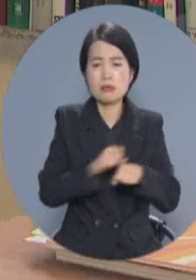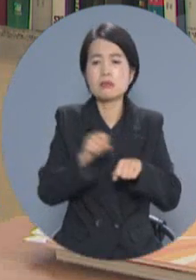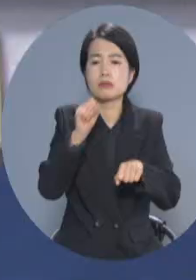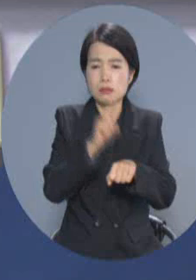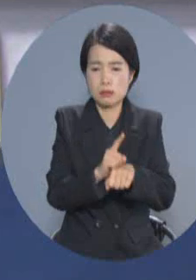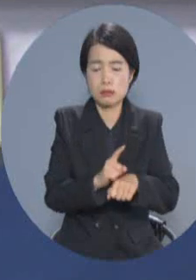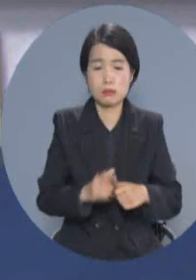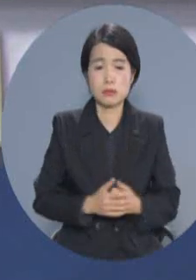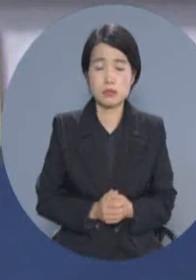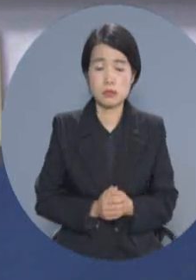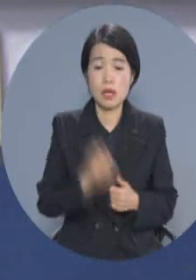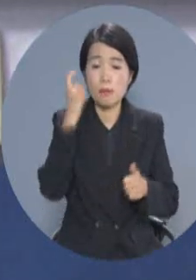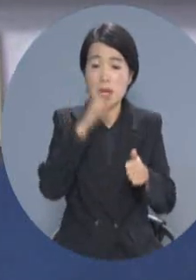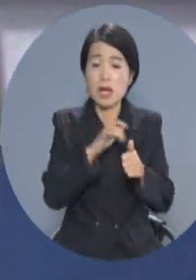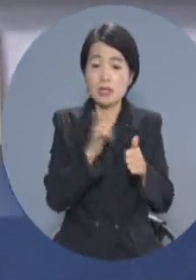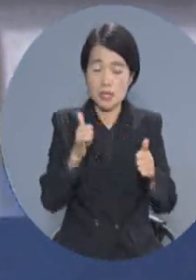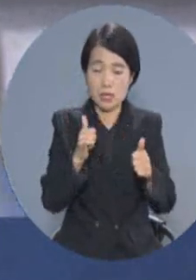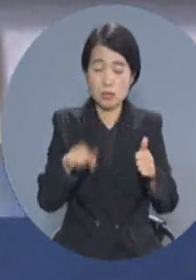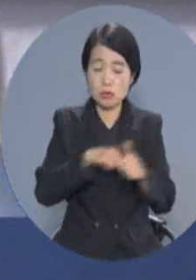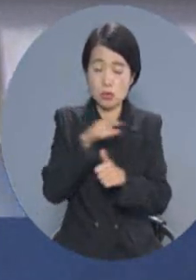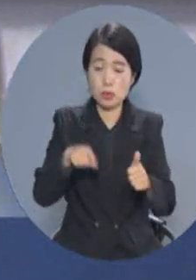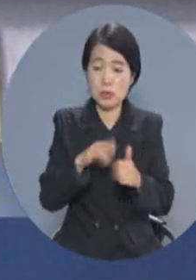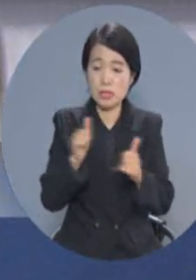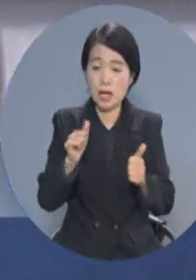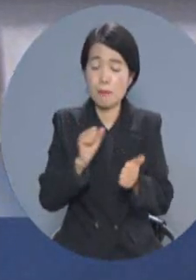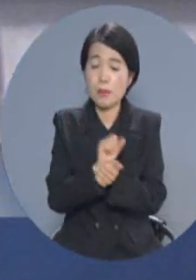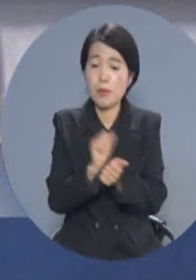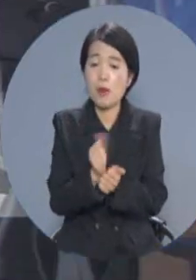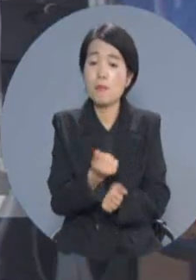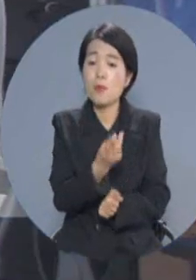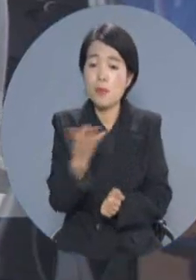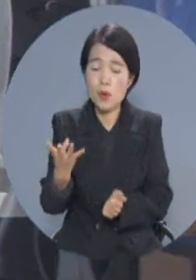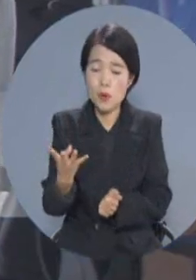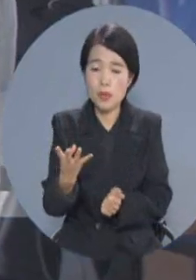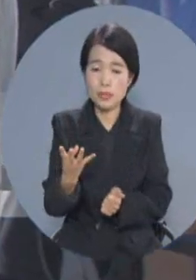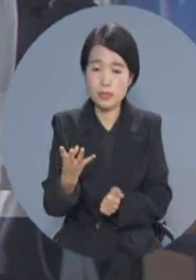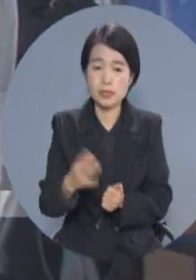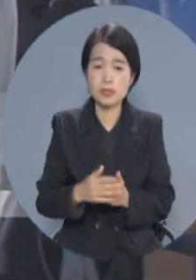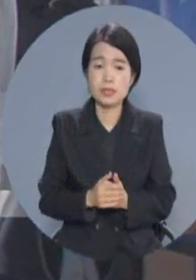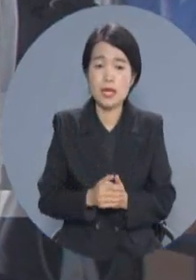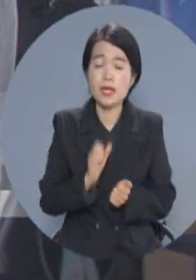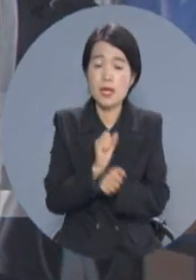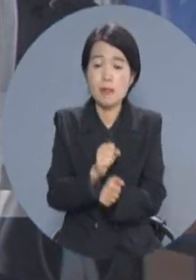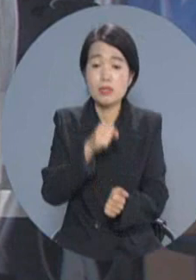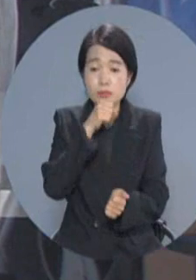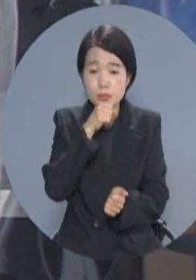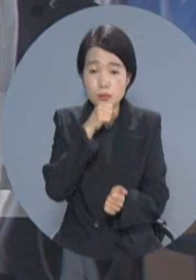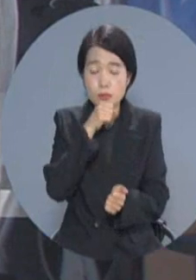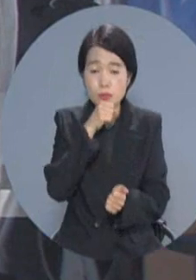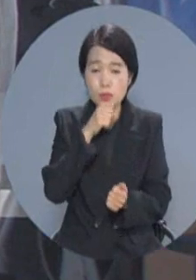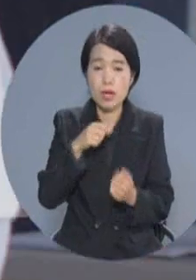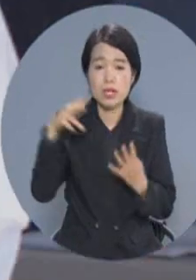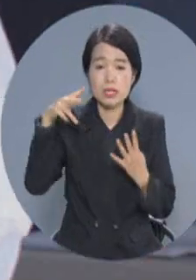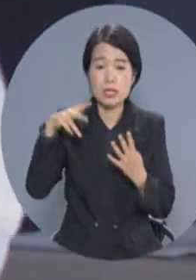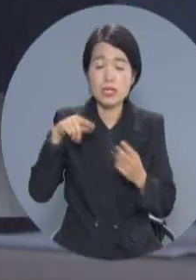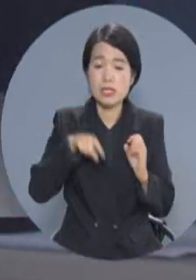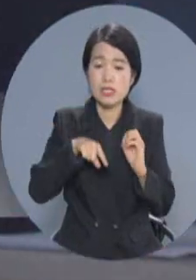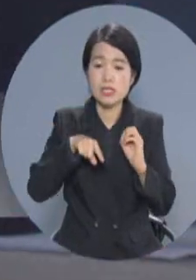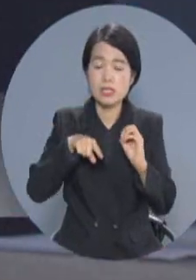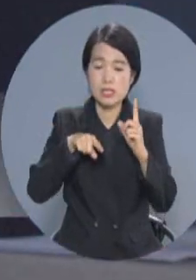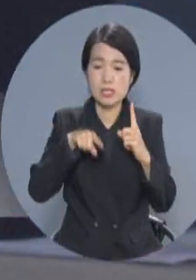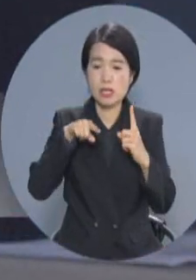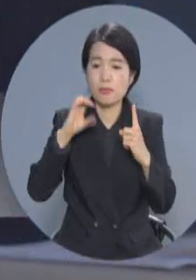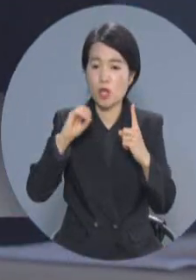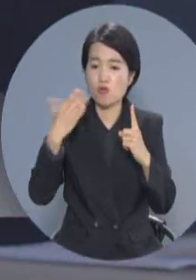같아요. 확진자 한 명이 주변 사람 몇 명을 감염시키는지를 나타내는 감염 재생산 지수도